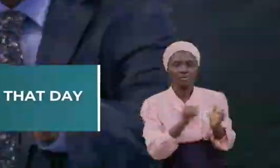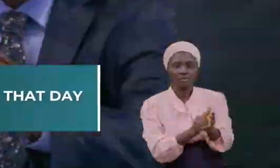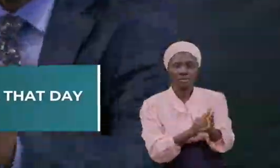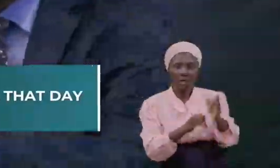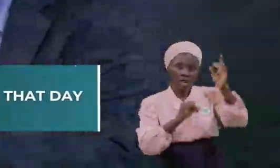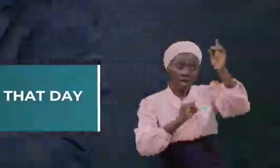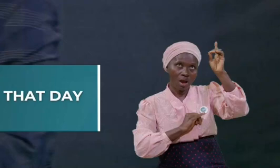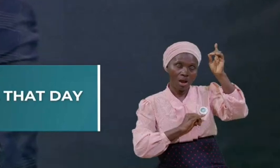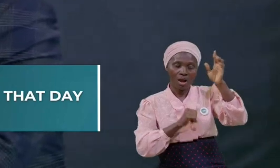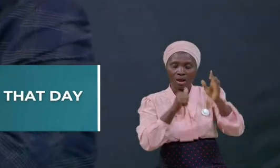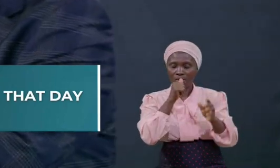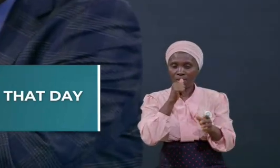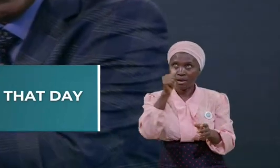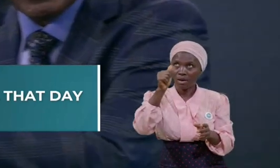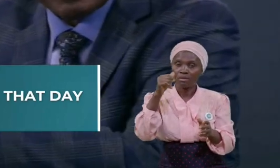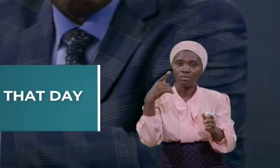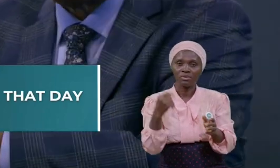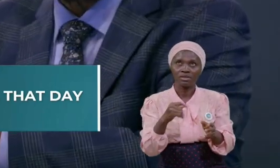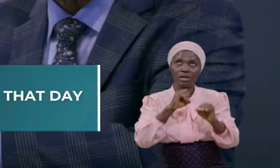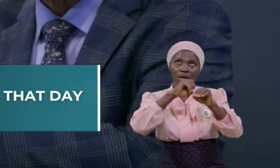monde. Celui qui me suit,